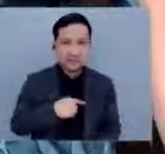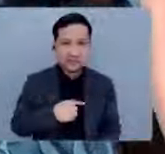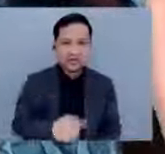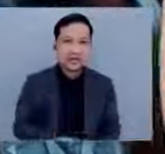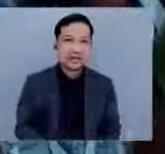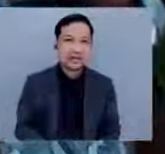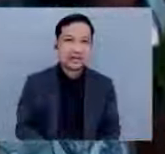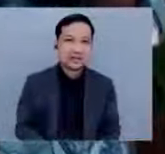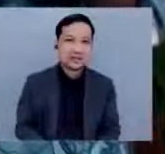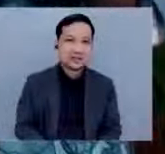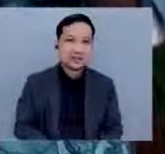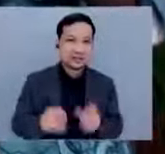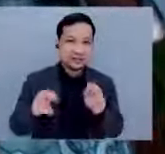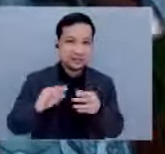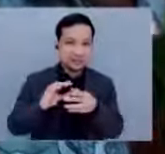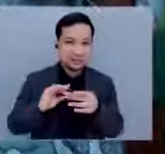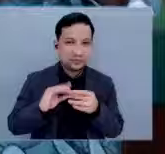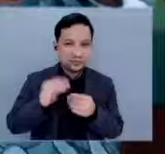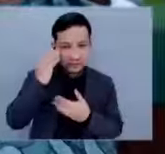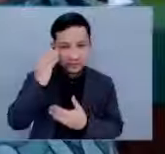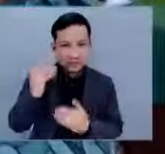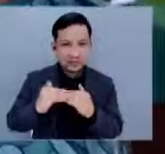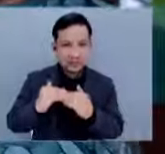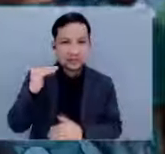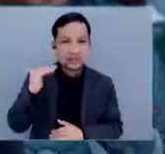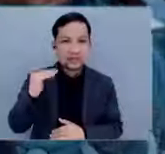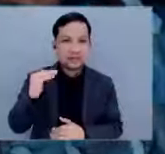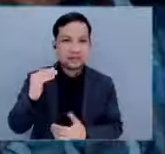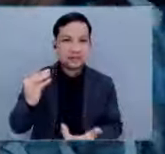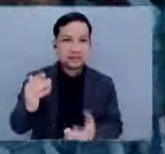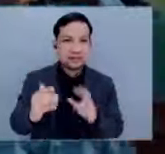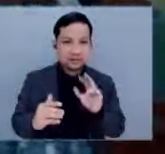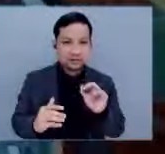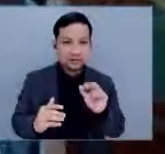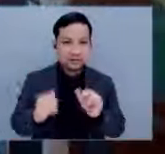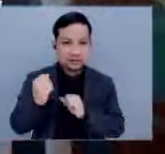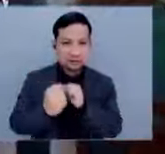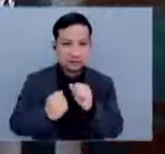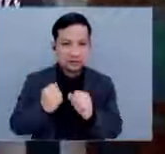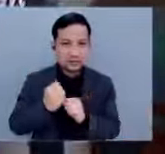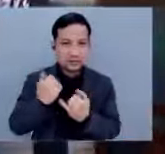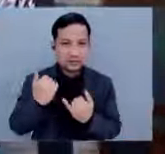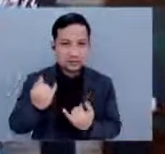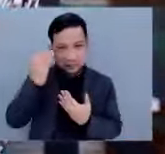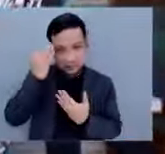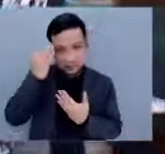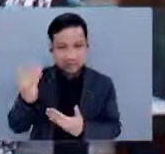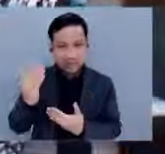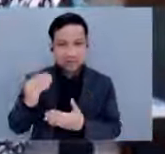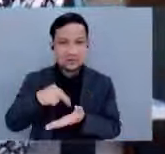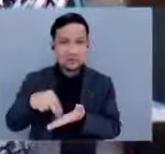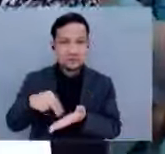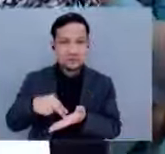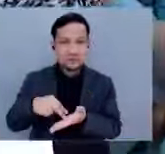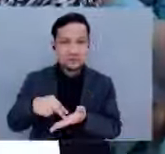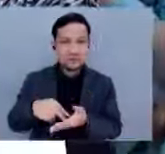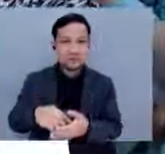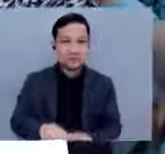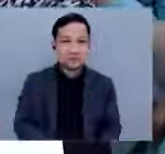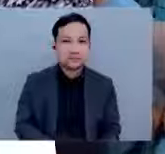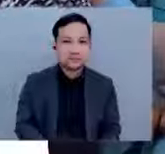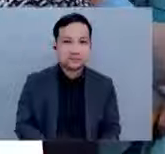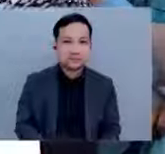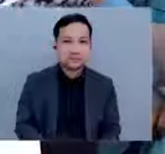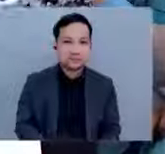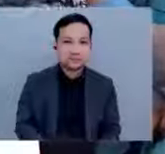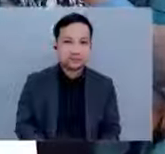short story lang po. Simula po nung 13 years old po ako until now po, sumasayaw pa rin po. Ilan